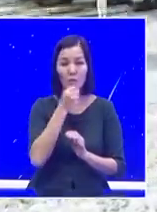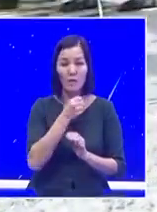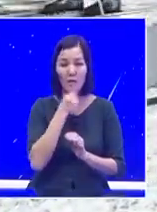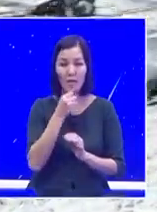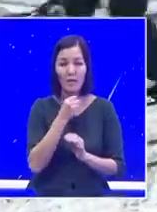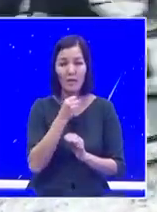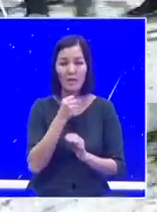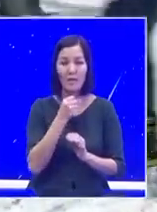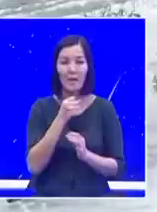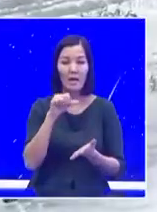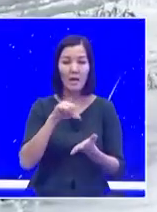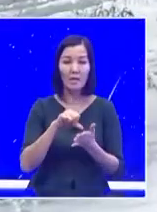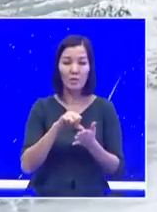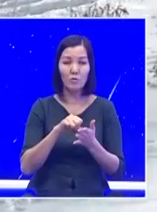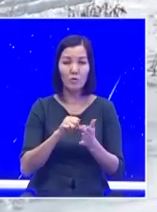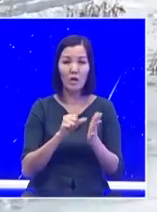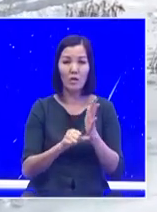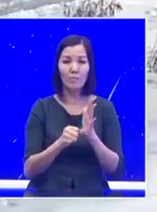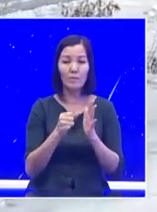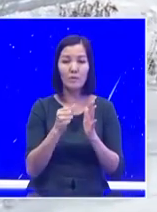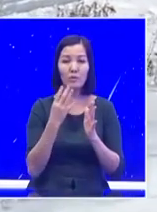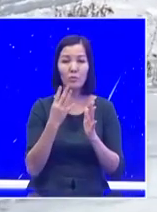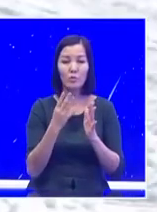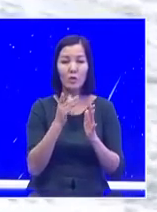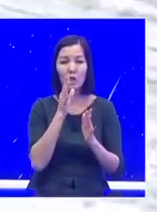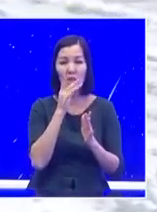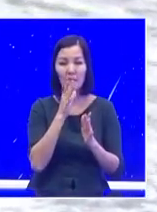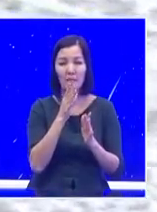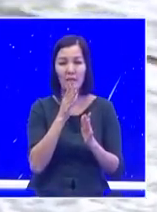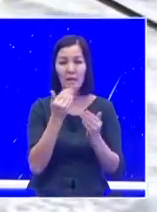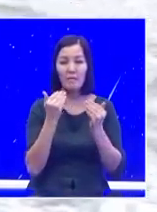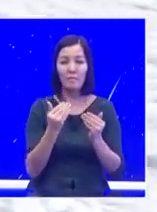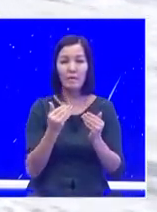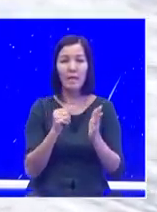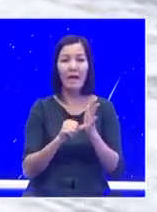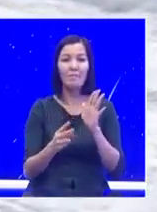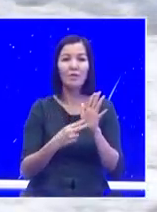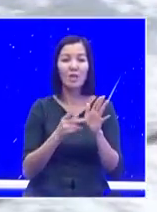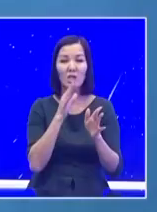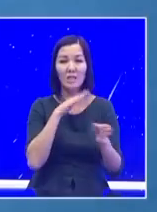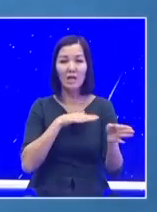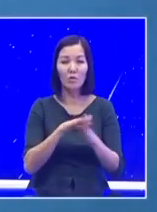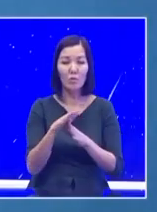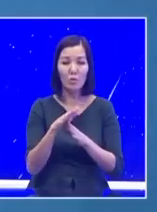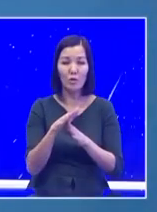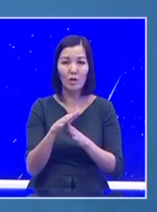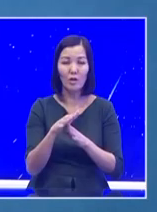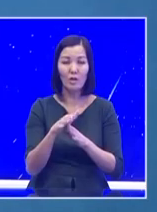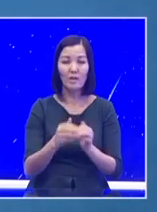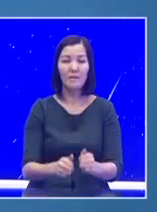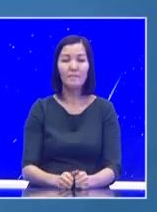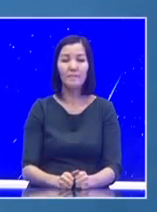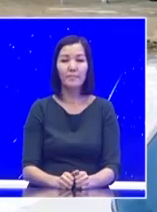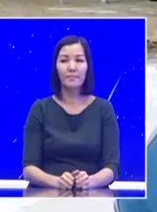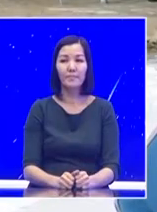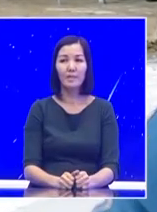егде тартқан қатысушылардың бірі деуге толық негіз бар. Айта кетейік, Жұмабек ақсақал биыл 67 жасқа толып отыр. Туған күнінде спорттық алаңда өткізді.